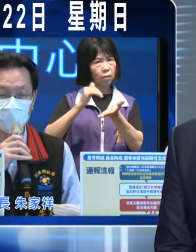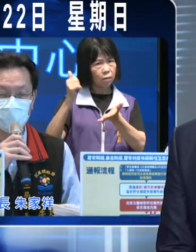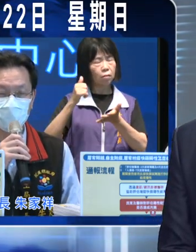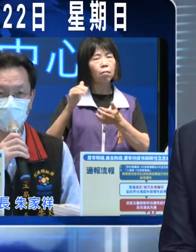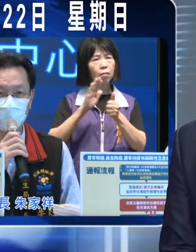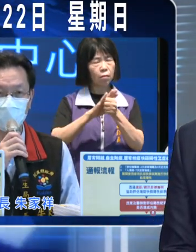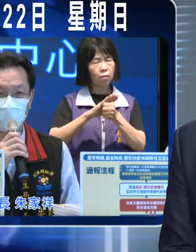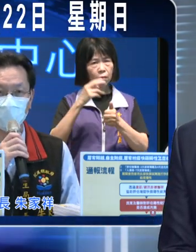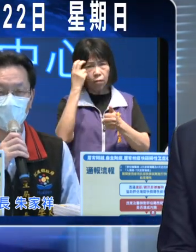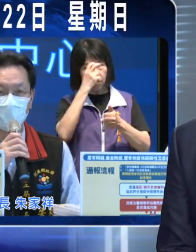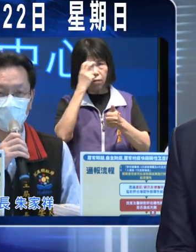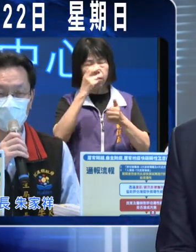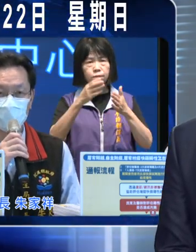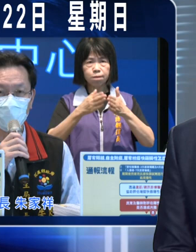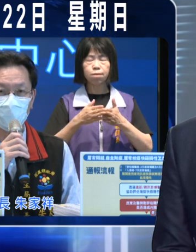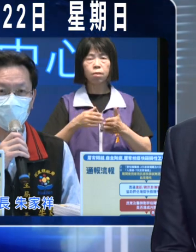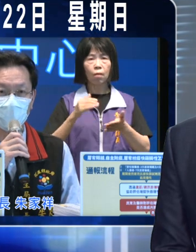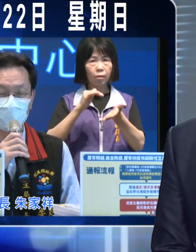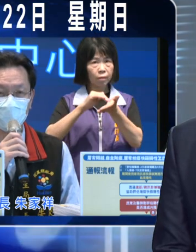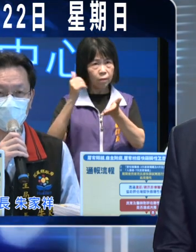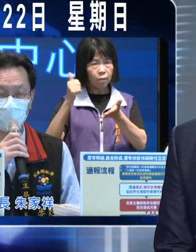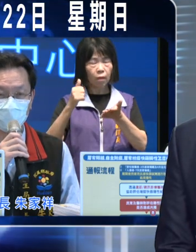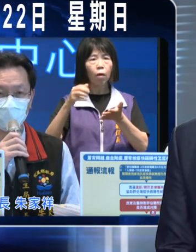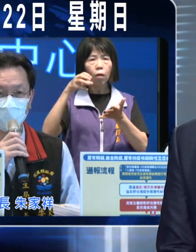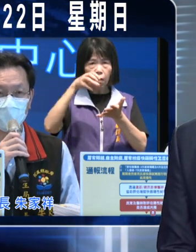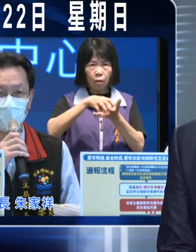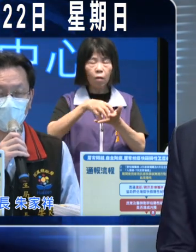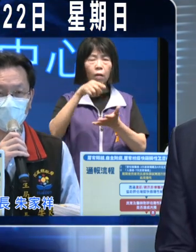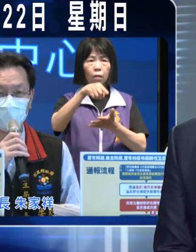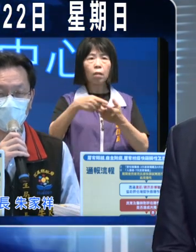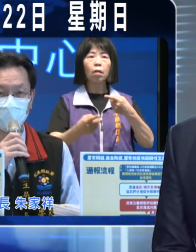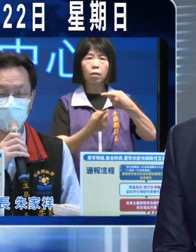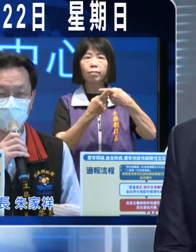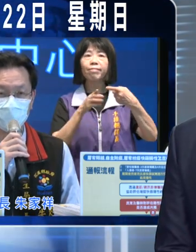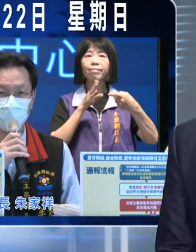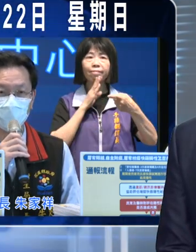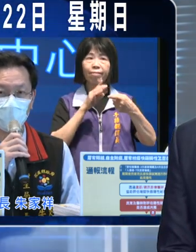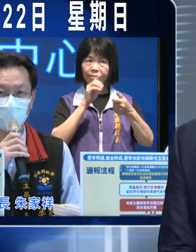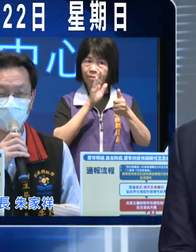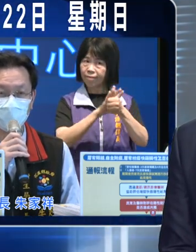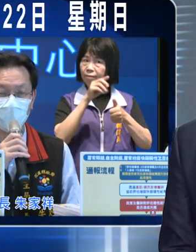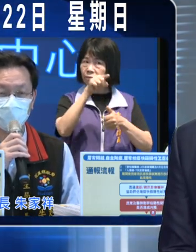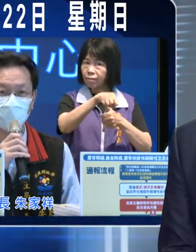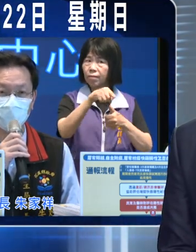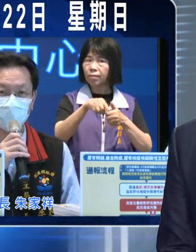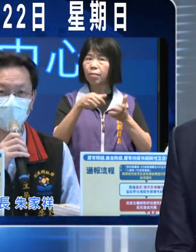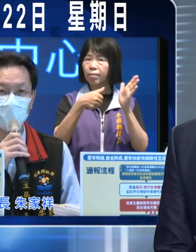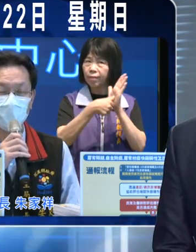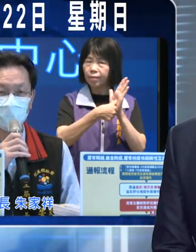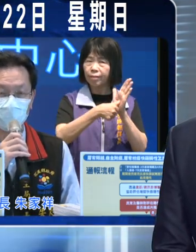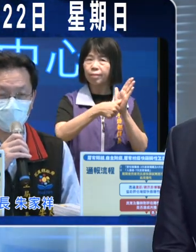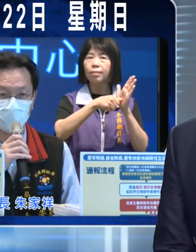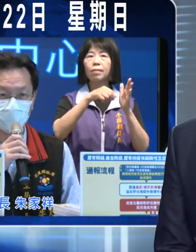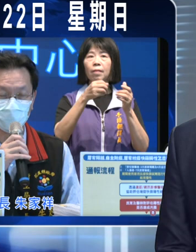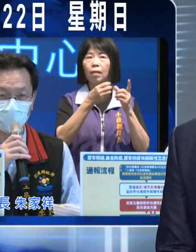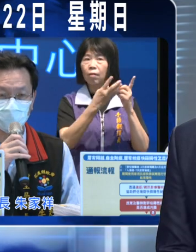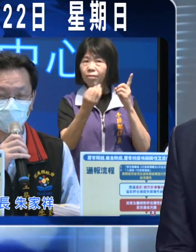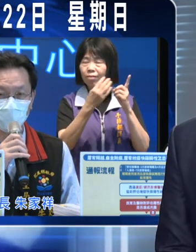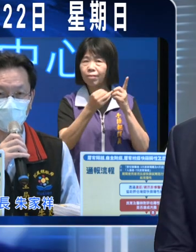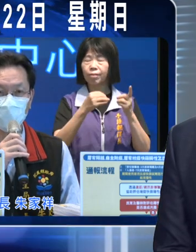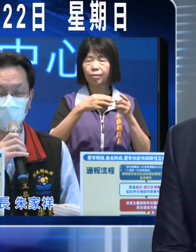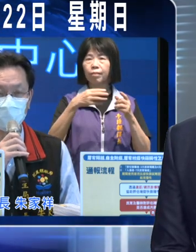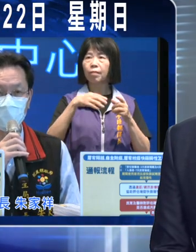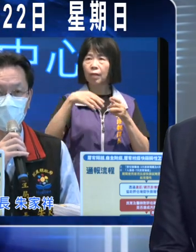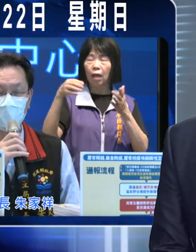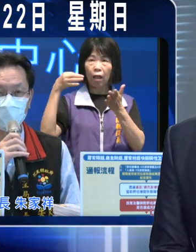及离岛地区居民快筛和诊断，从23号开始，原住民族以及离岛地区的居民使用